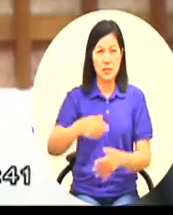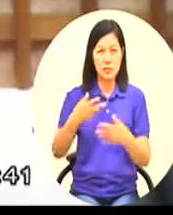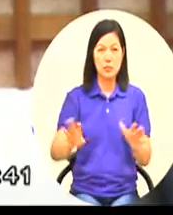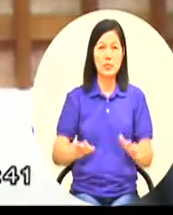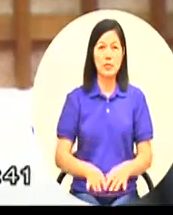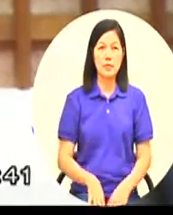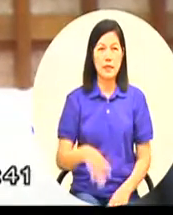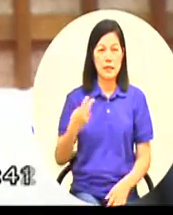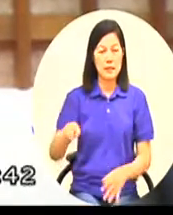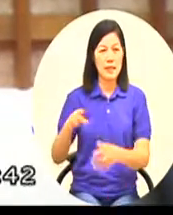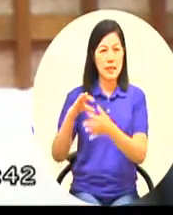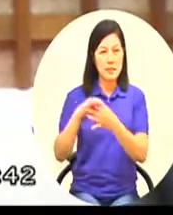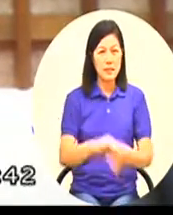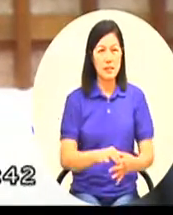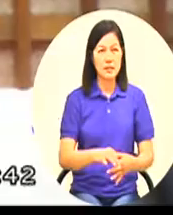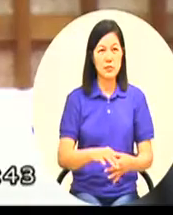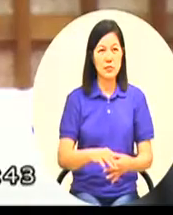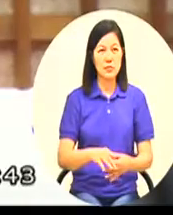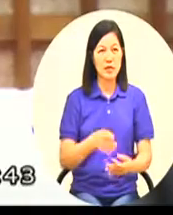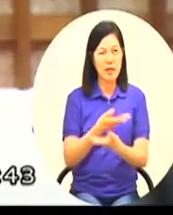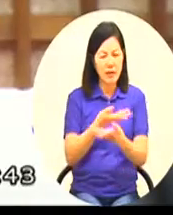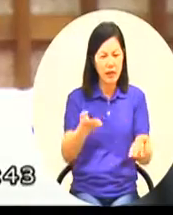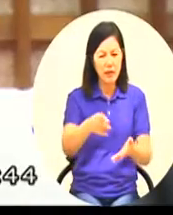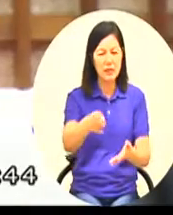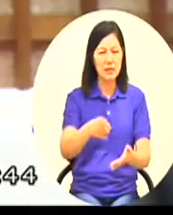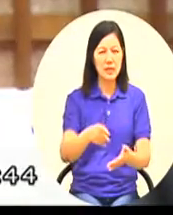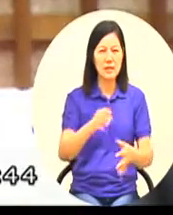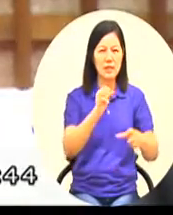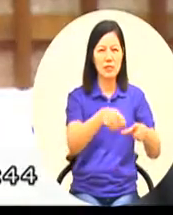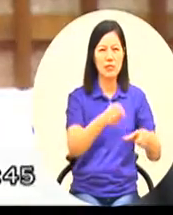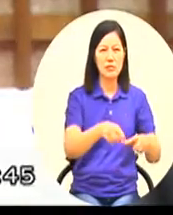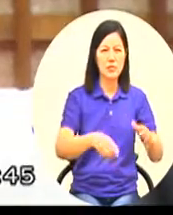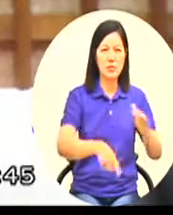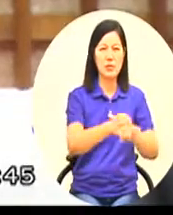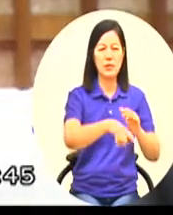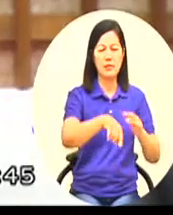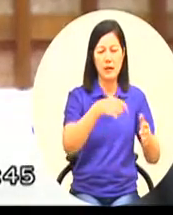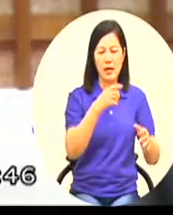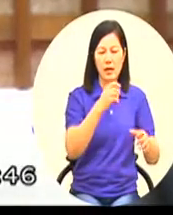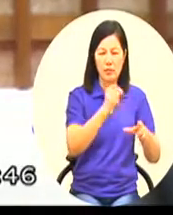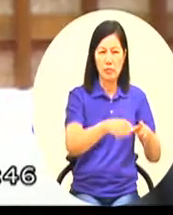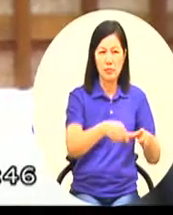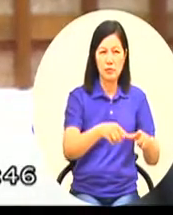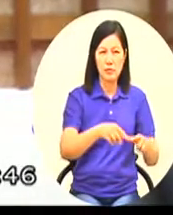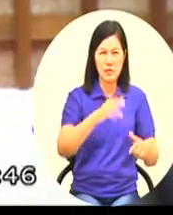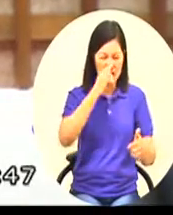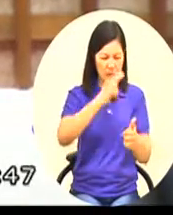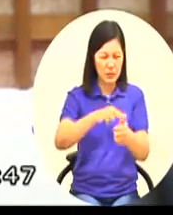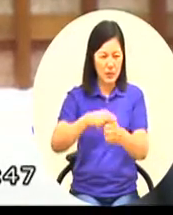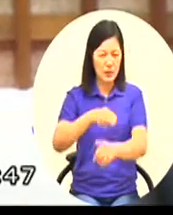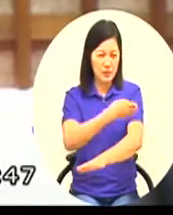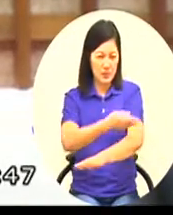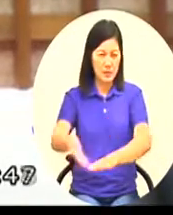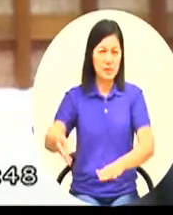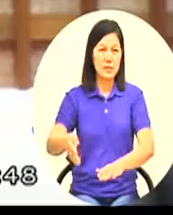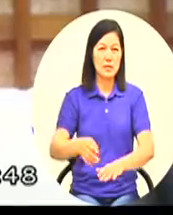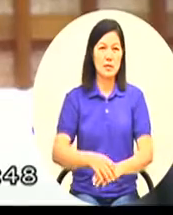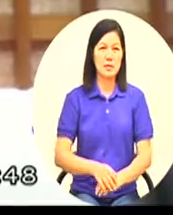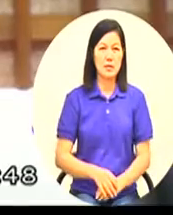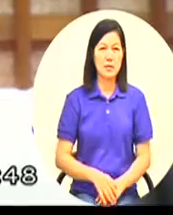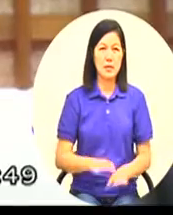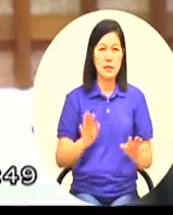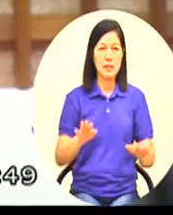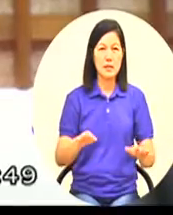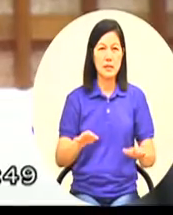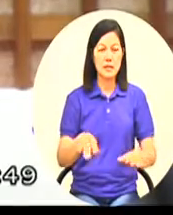再继续的容许我们这些不孝业者继续的在残害我们的溪流？你刚刚讲说以现在目